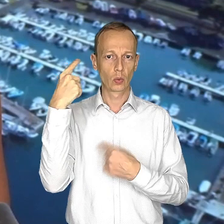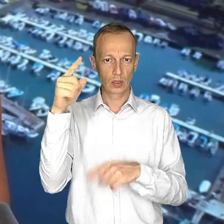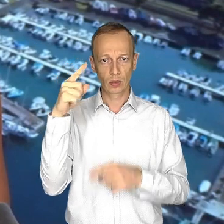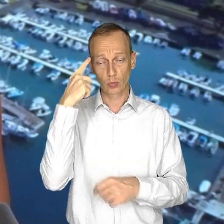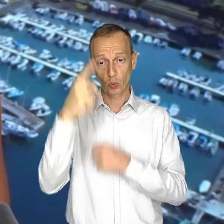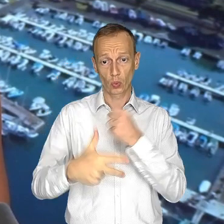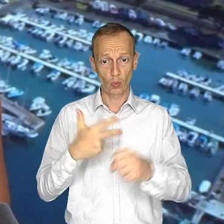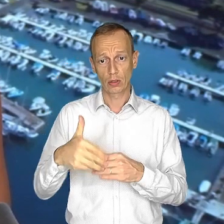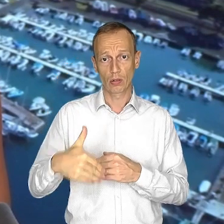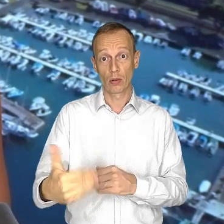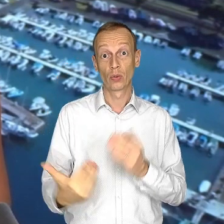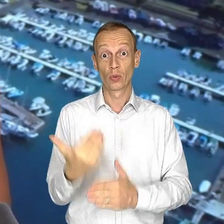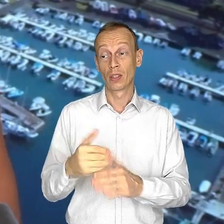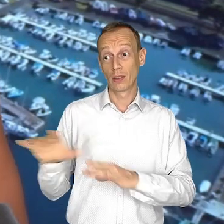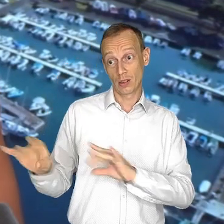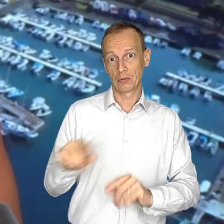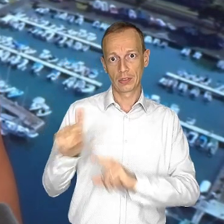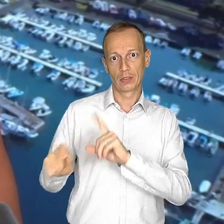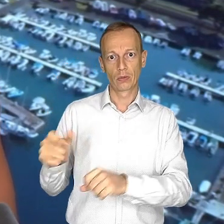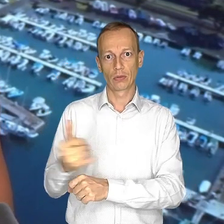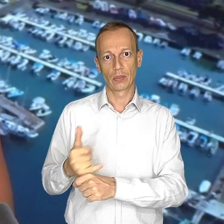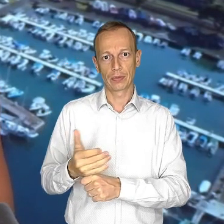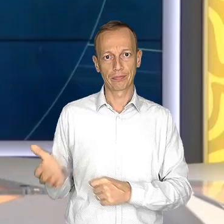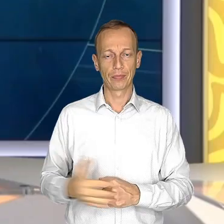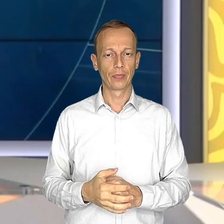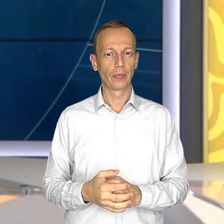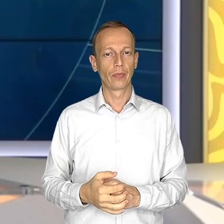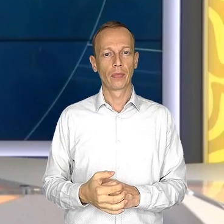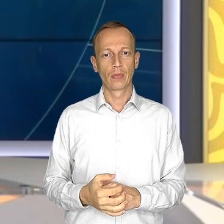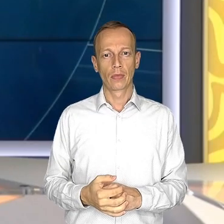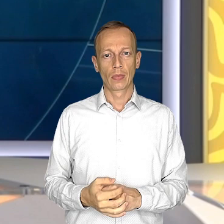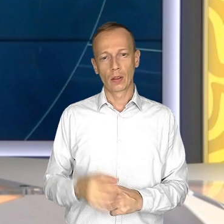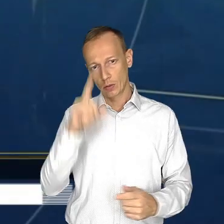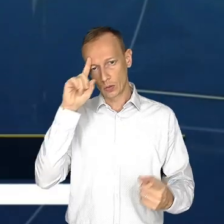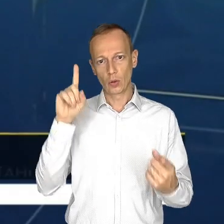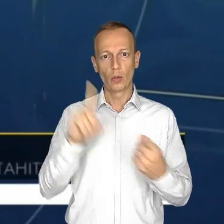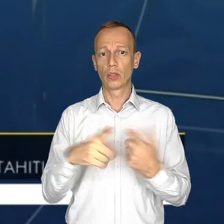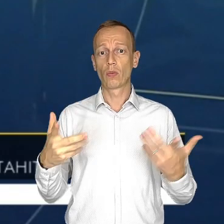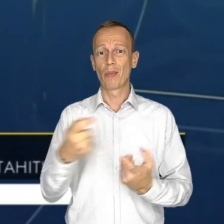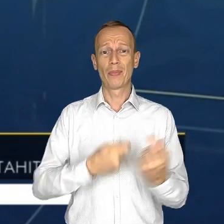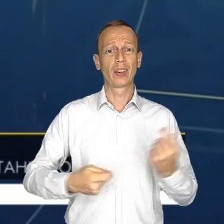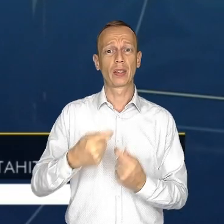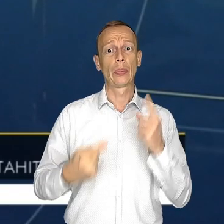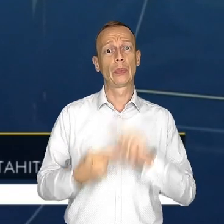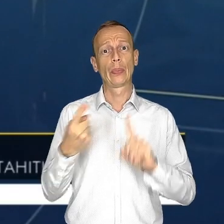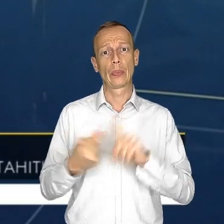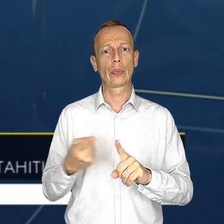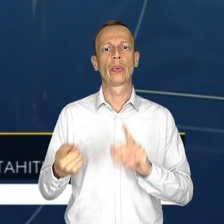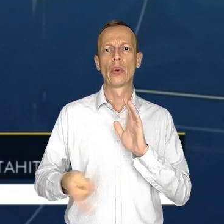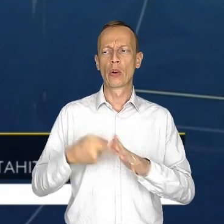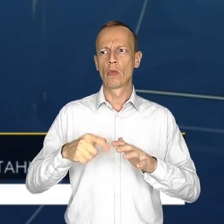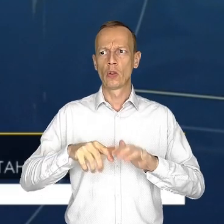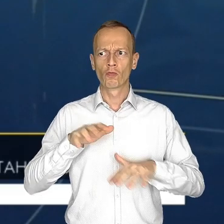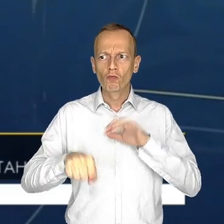d'Ibrahim Amenadzi ce matin. On écoute cet extrait. Reconquérir les marchés qui nous sont importants